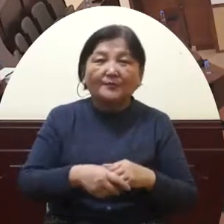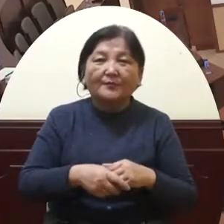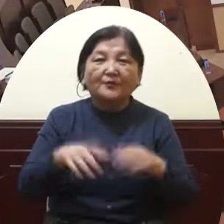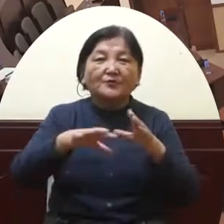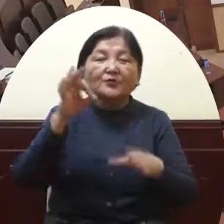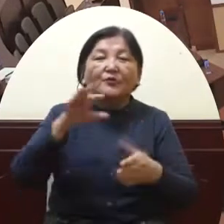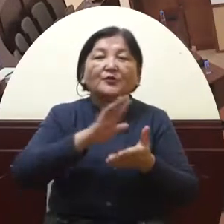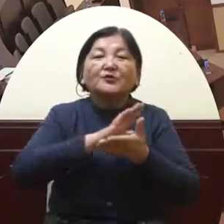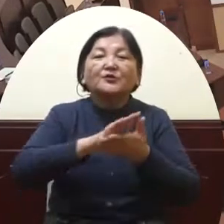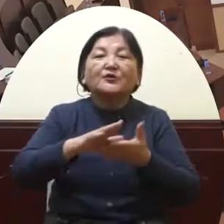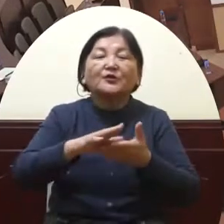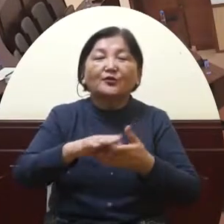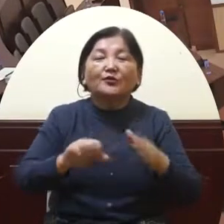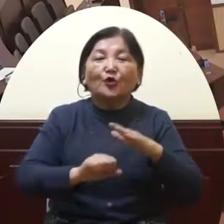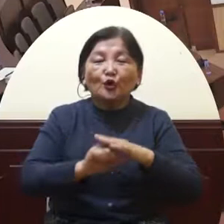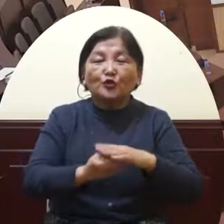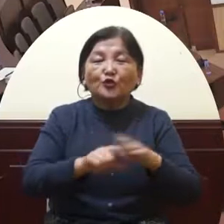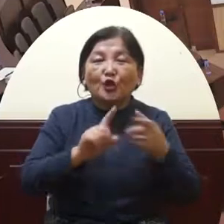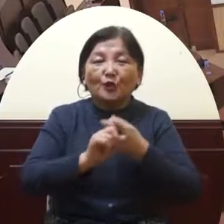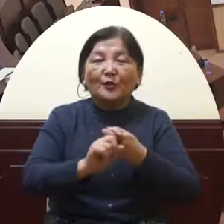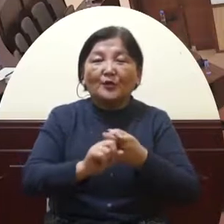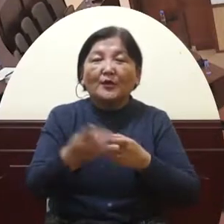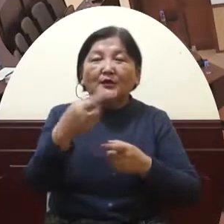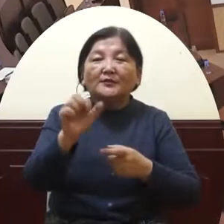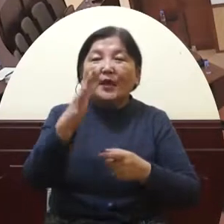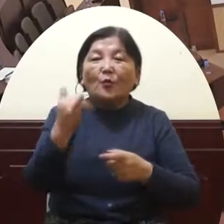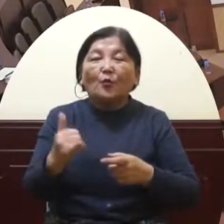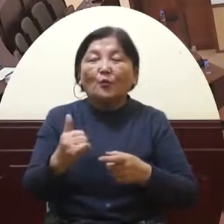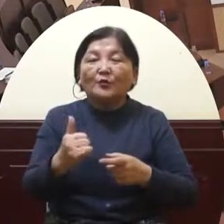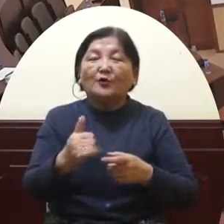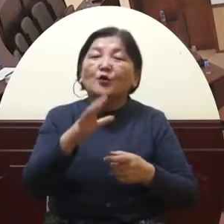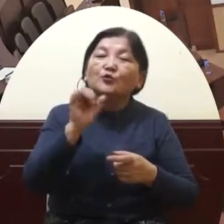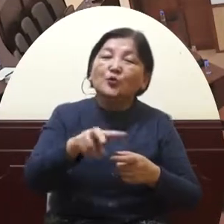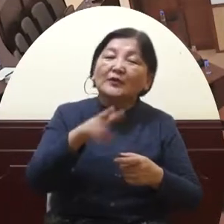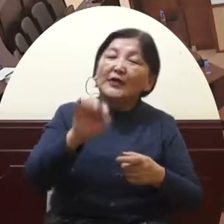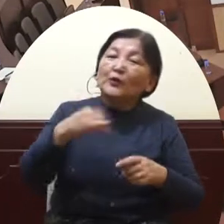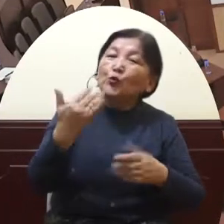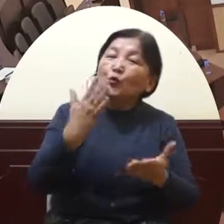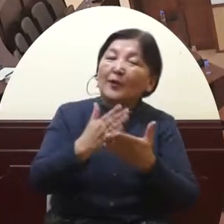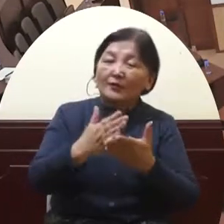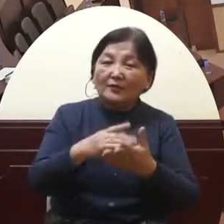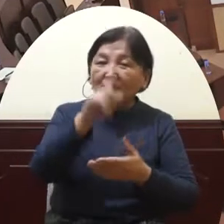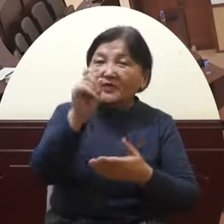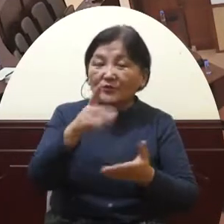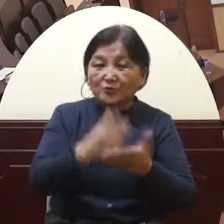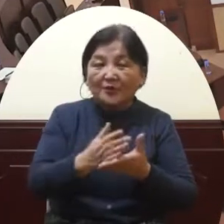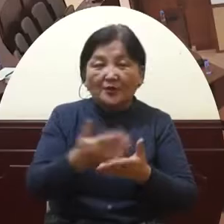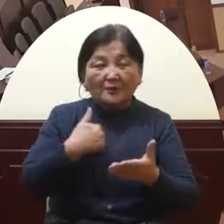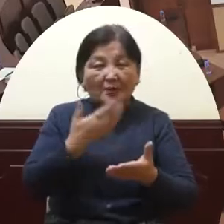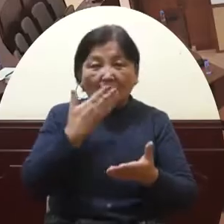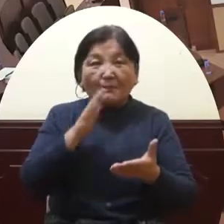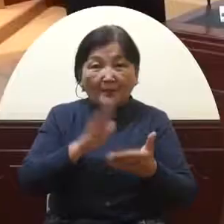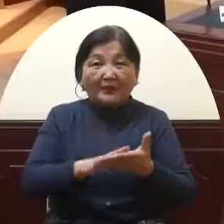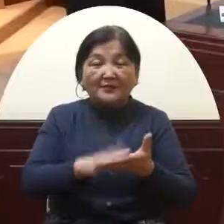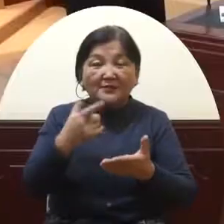Сонгуулийн шин тогтолцооны хувьдвартай холбоотой ямар давуу болон салтал байгаа юм бэ гэж асууж штэ. Гэтэ би энийг баталчихна гэж бодохгүй байна.